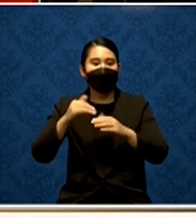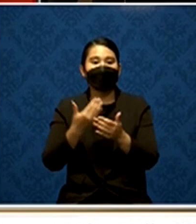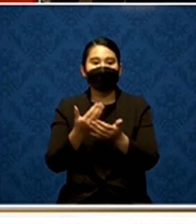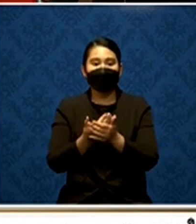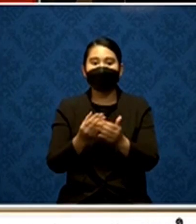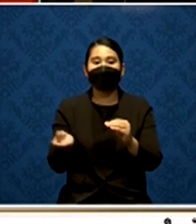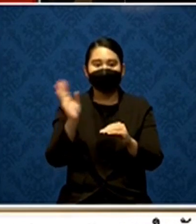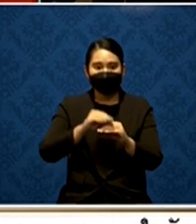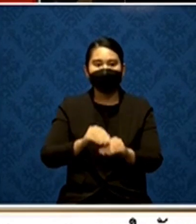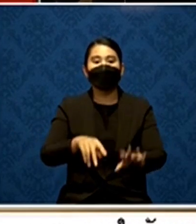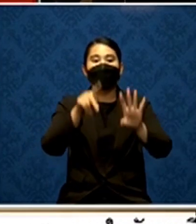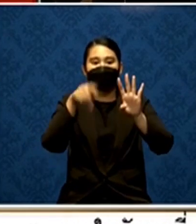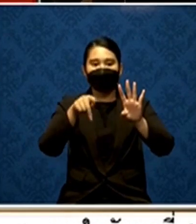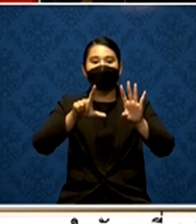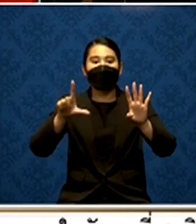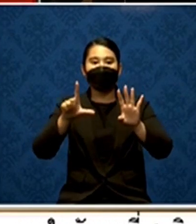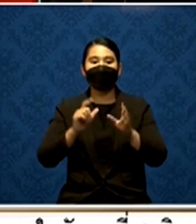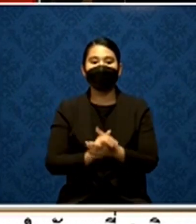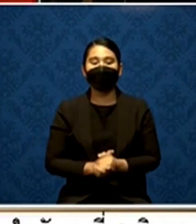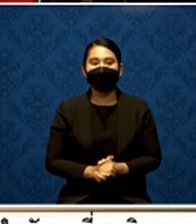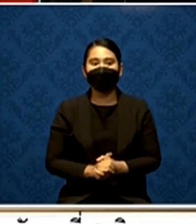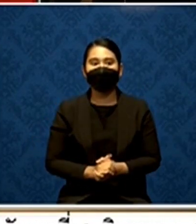พิ่มอีก 4,000 ล้านครับท่าน